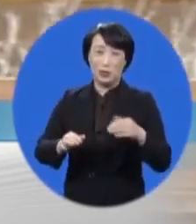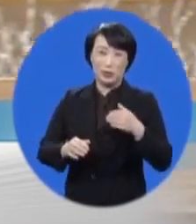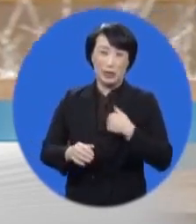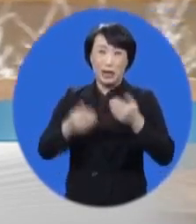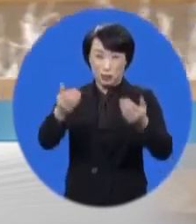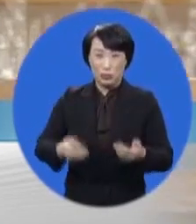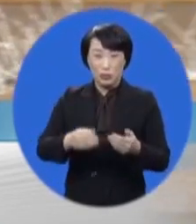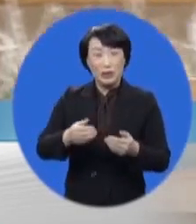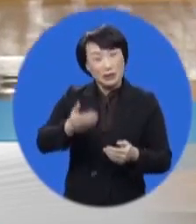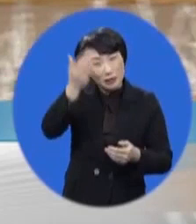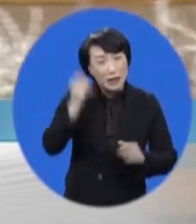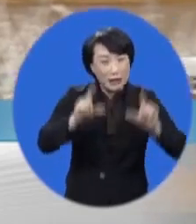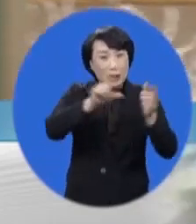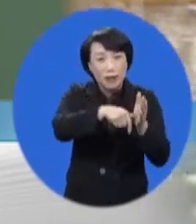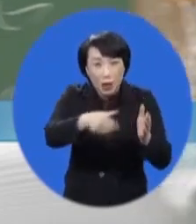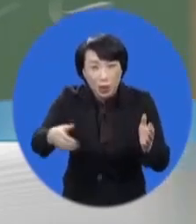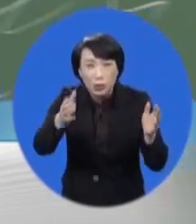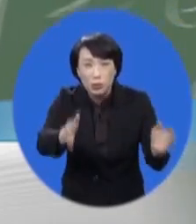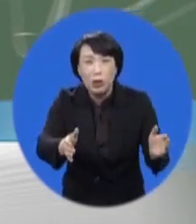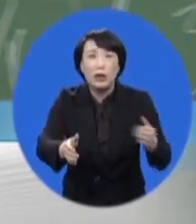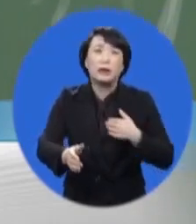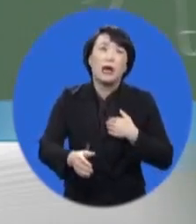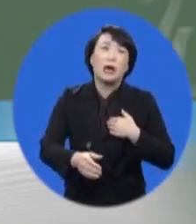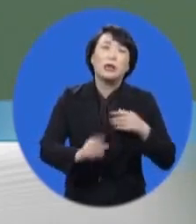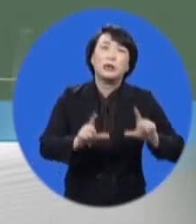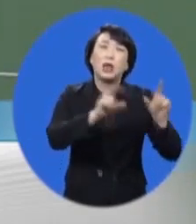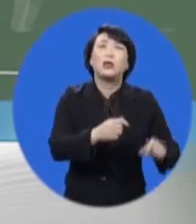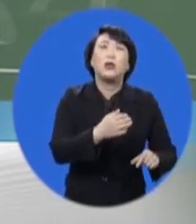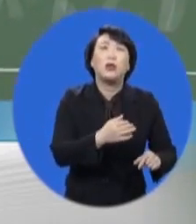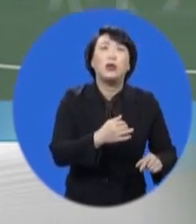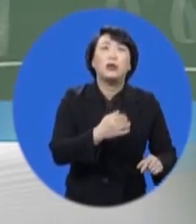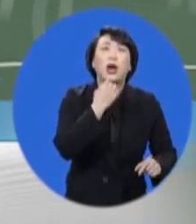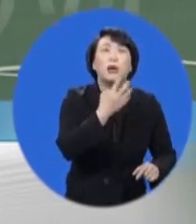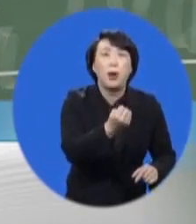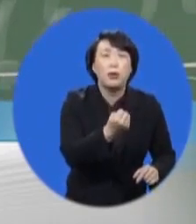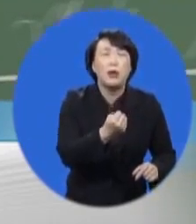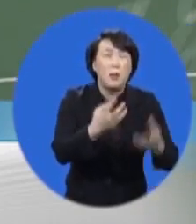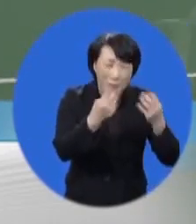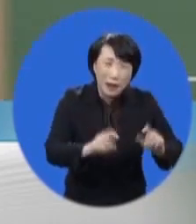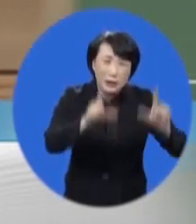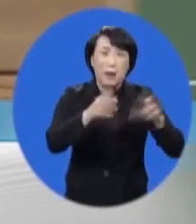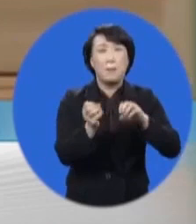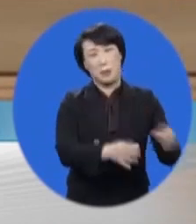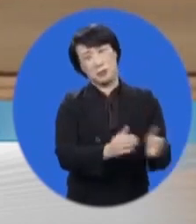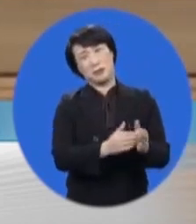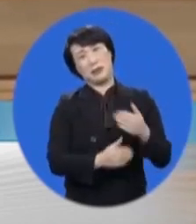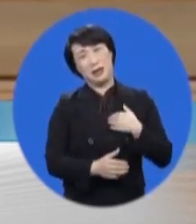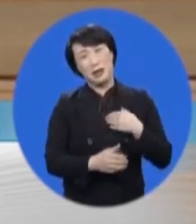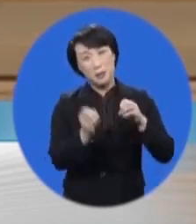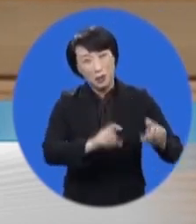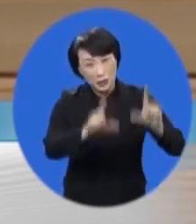내게 주신 지난 날의 세월, 내가 몇 년 살았습니까? 많은 날들을 버리고